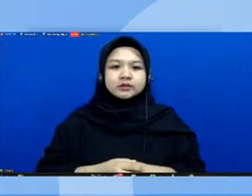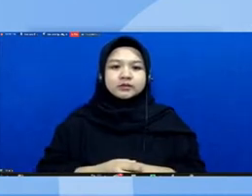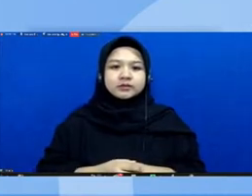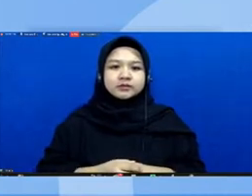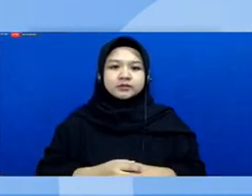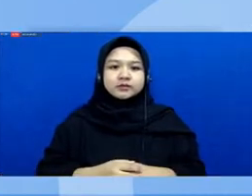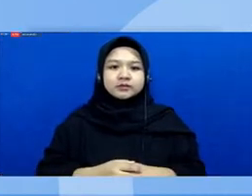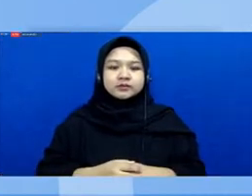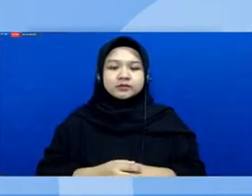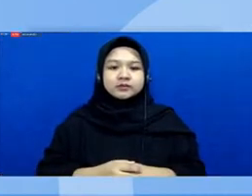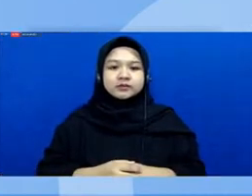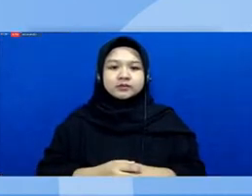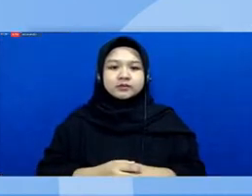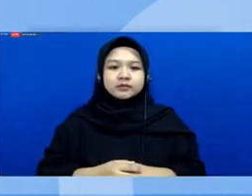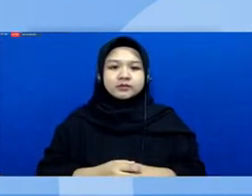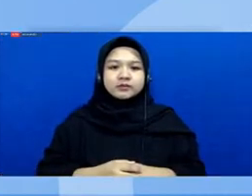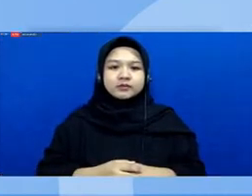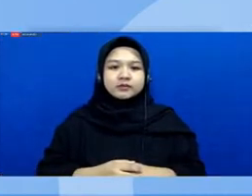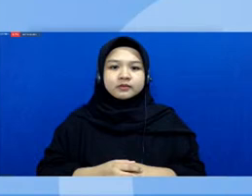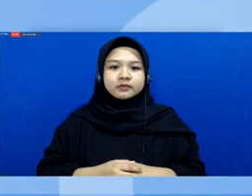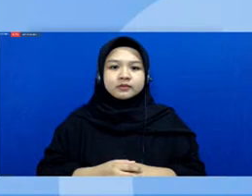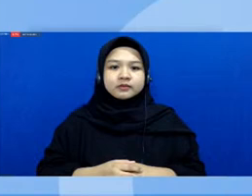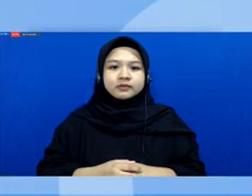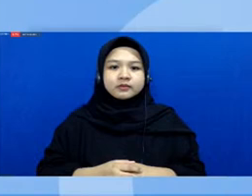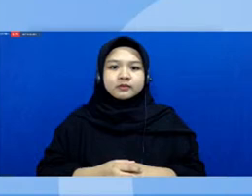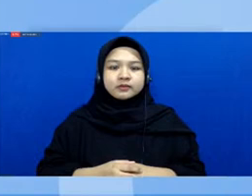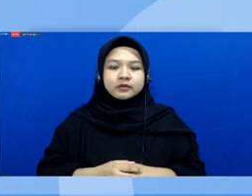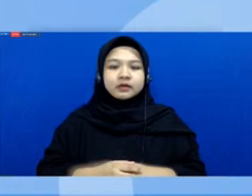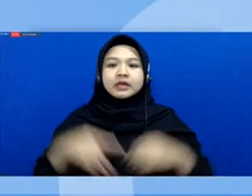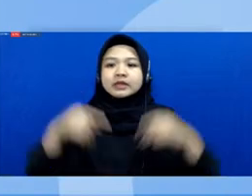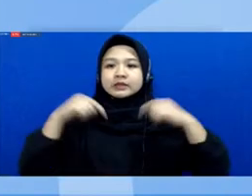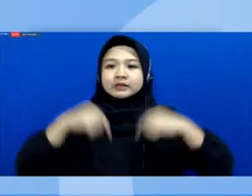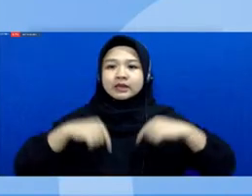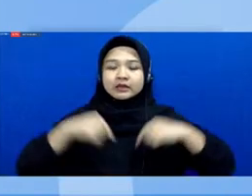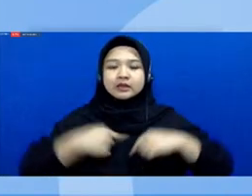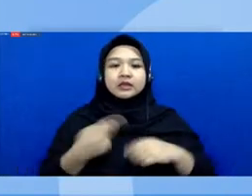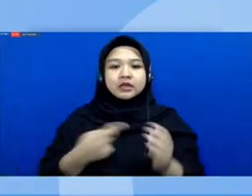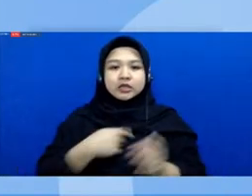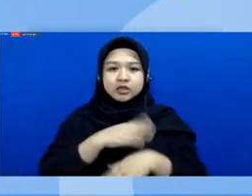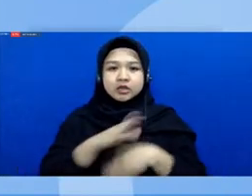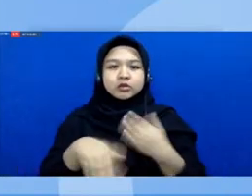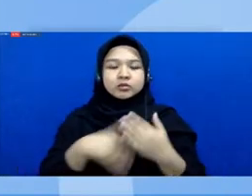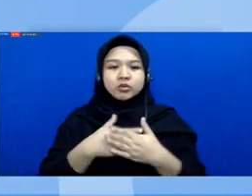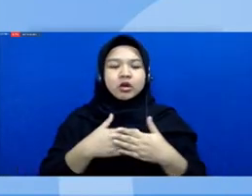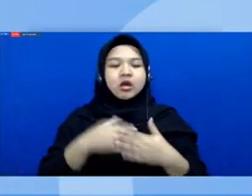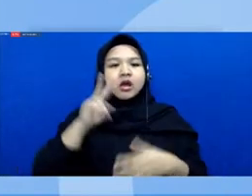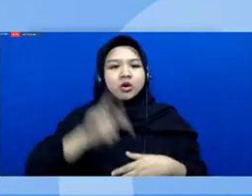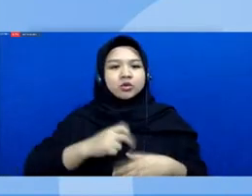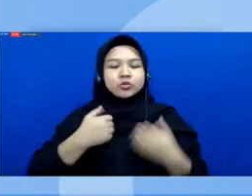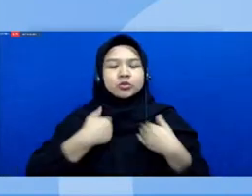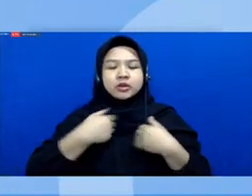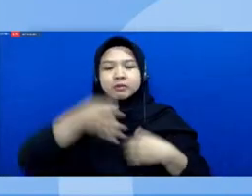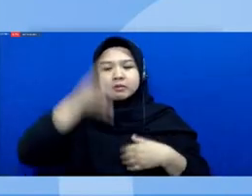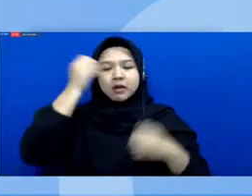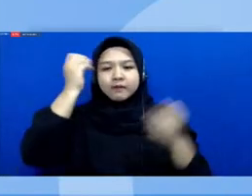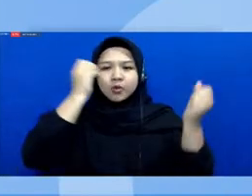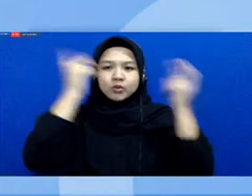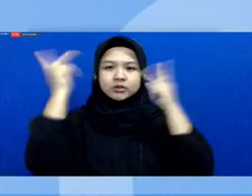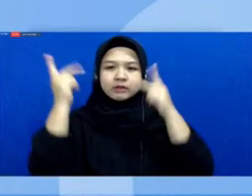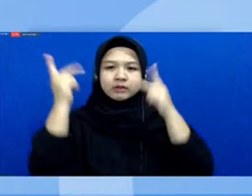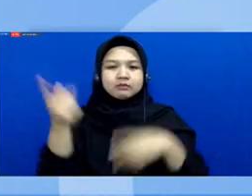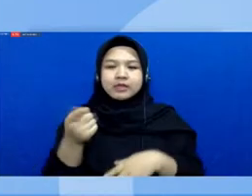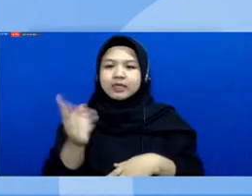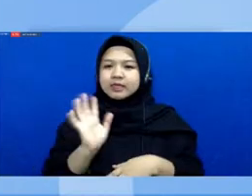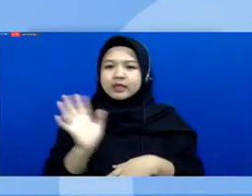Jadi emang saat ini kita semua dituntut memiliki pemahaman konseptual. Ini nggak mudah